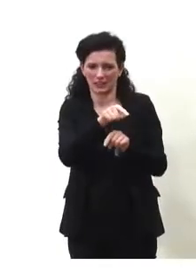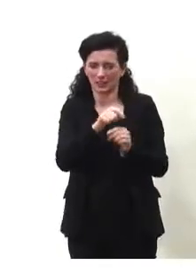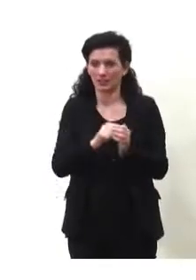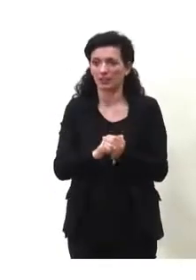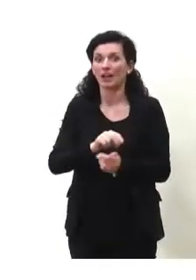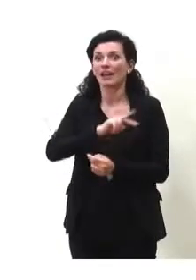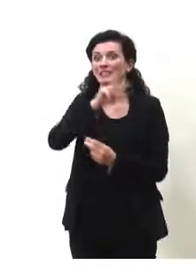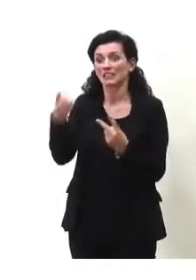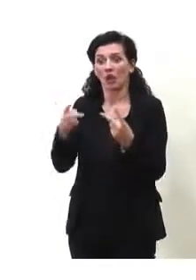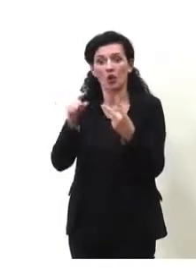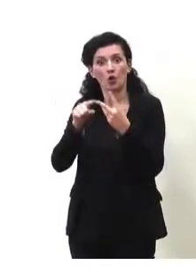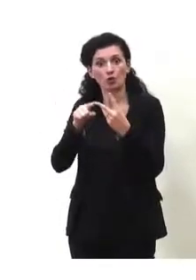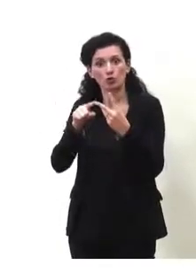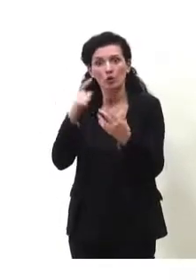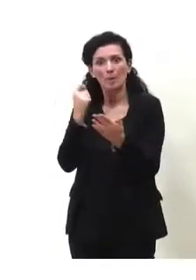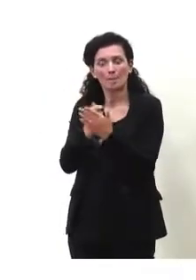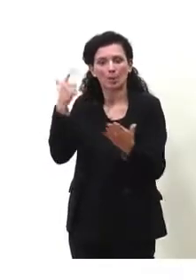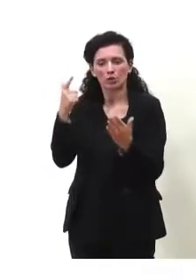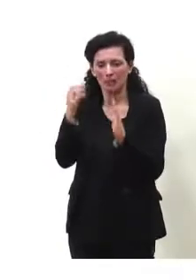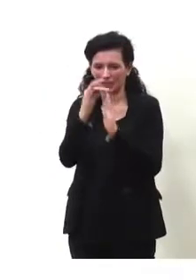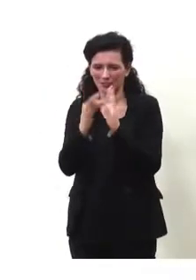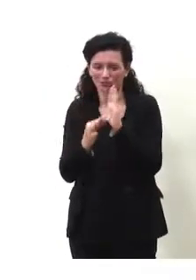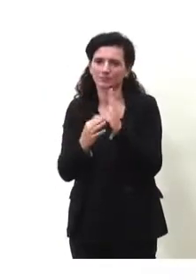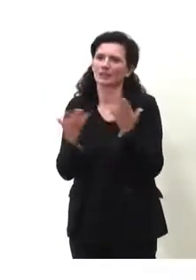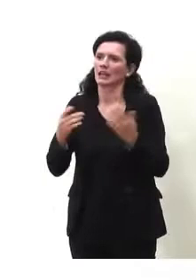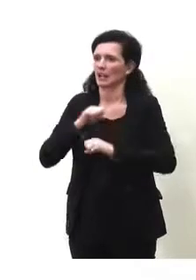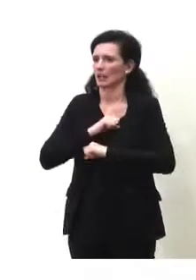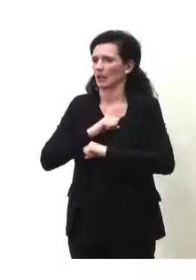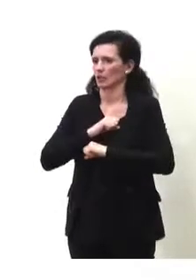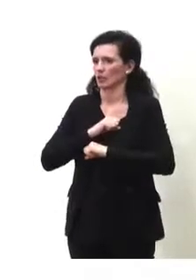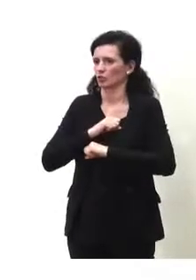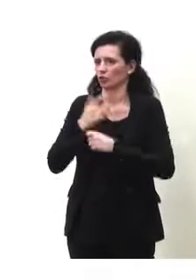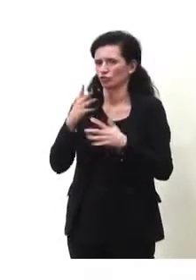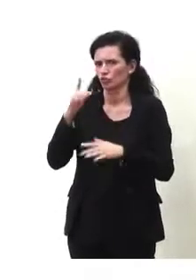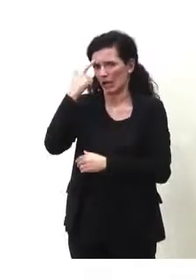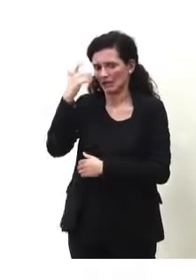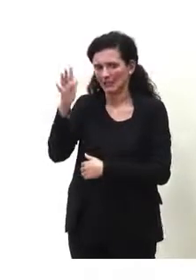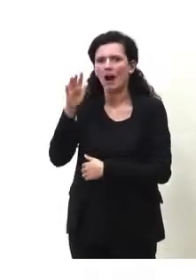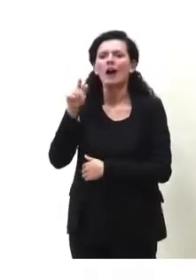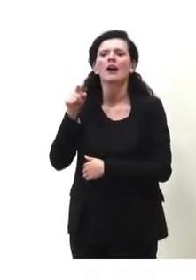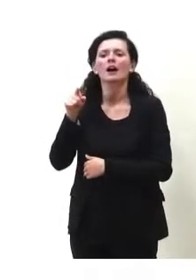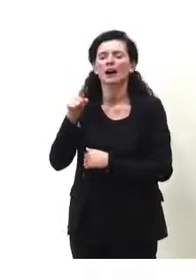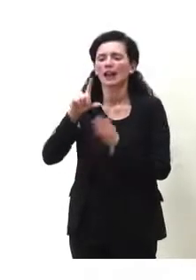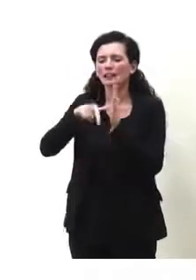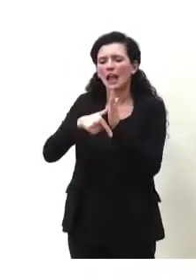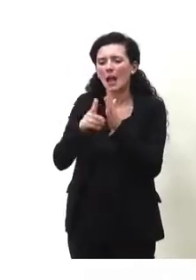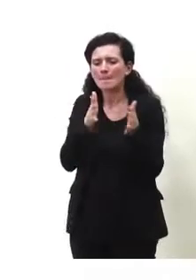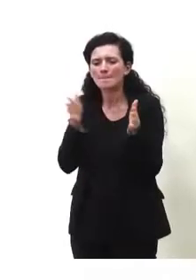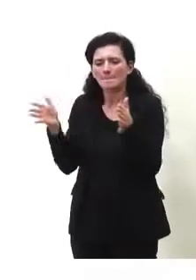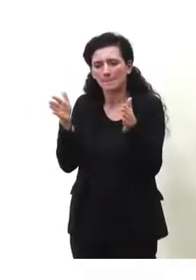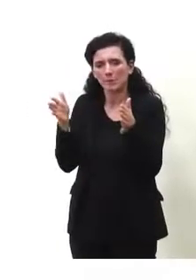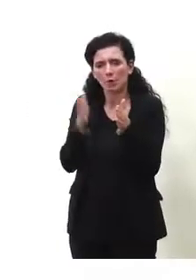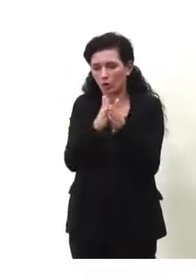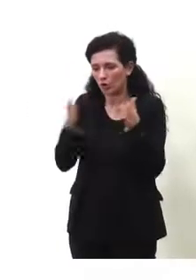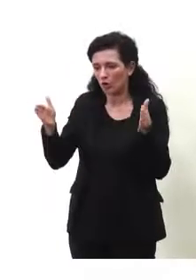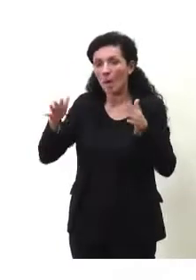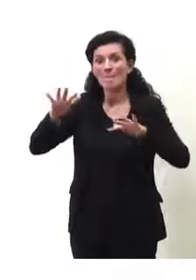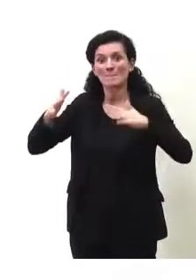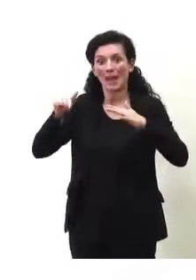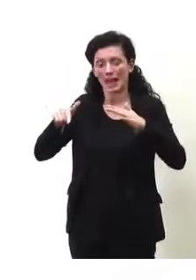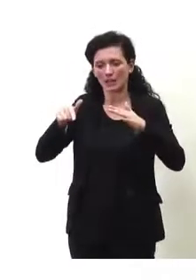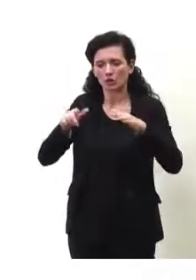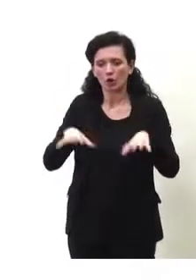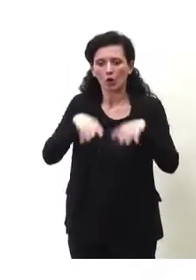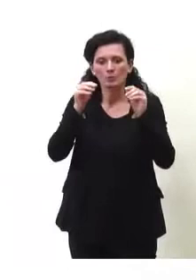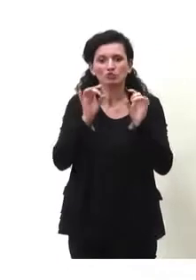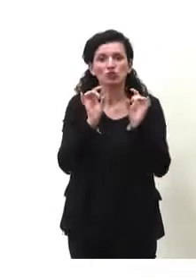secondo parametro importante, anche questo dovrebbe essere noto ormai, è il tempo di generazione, cioè il tempo medio che passa tra un'infezione